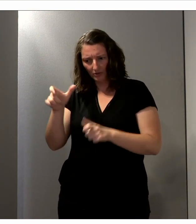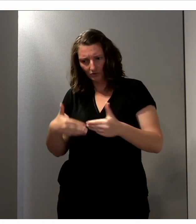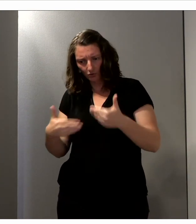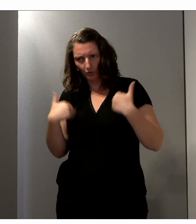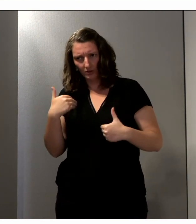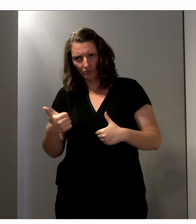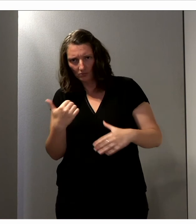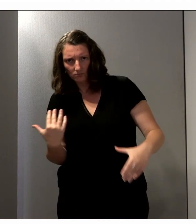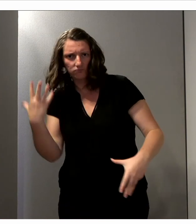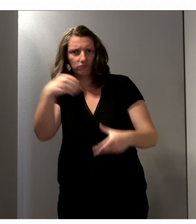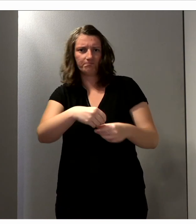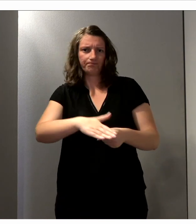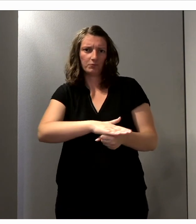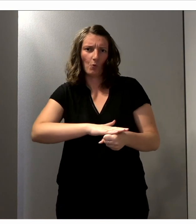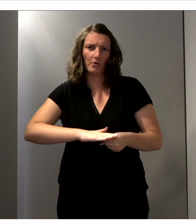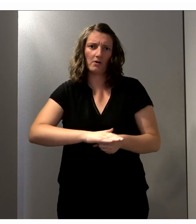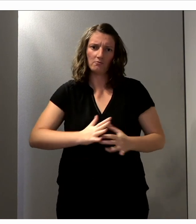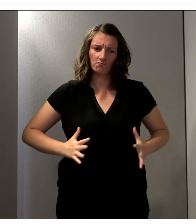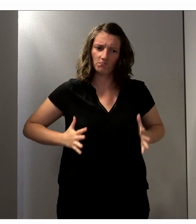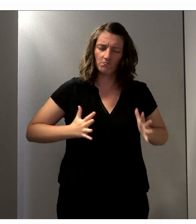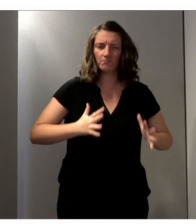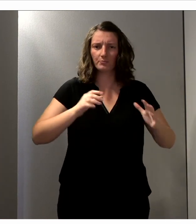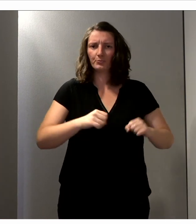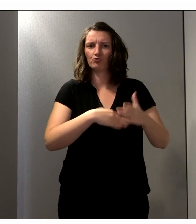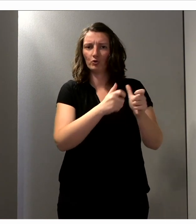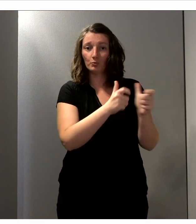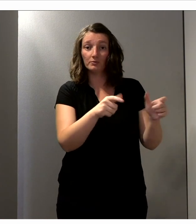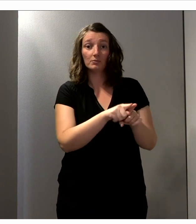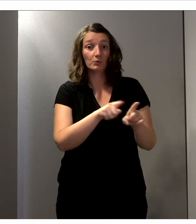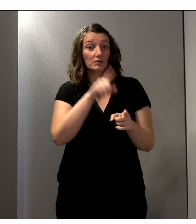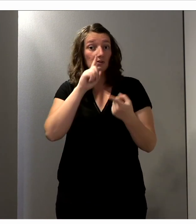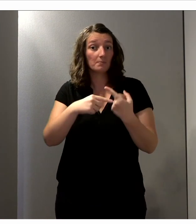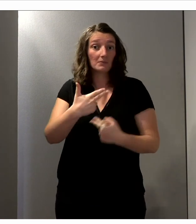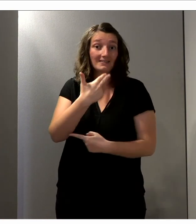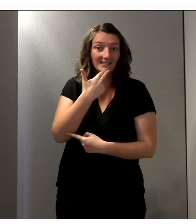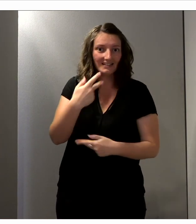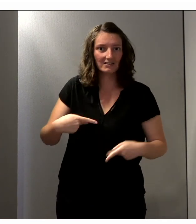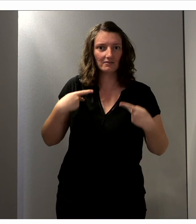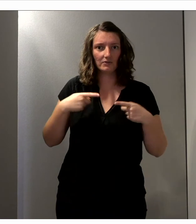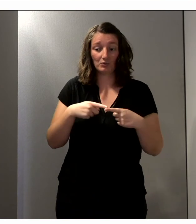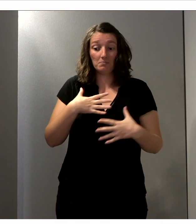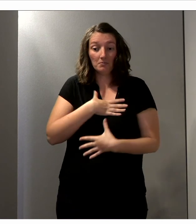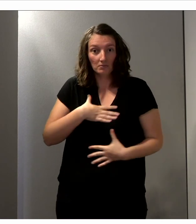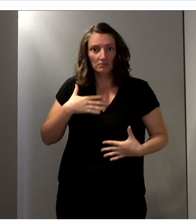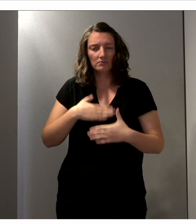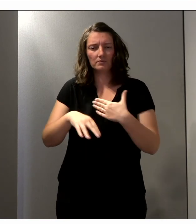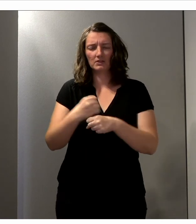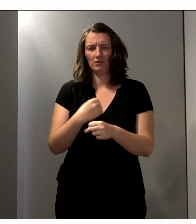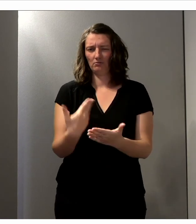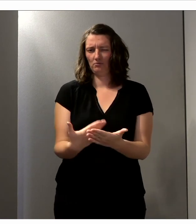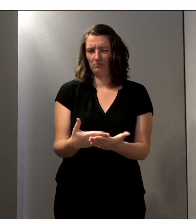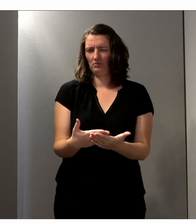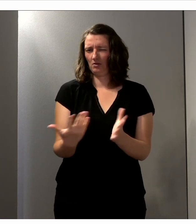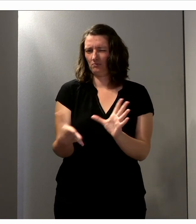en situation de handicap dans l'entreprise, on parle de qualité de vie au travail, de satisfaction au travail. Et c'est peut-être par rapport à